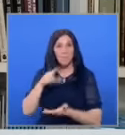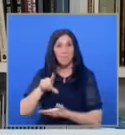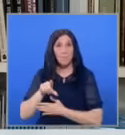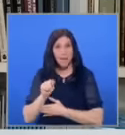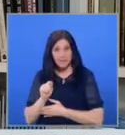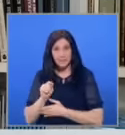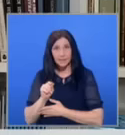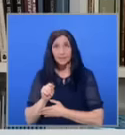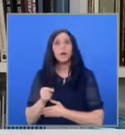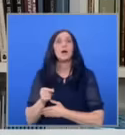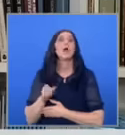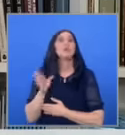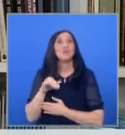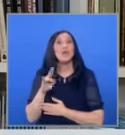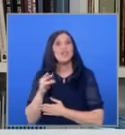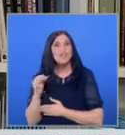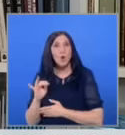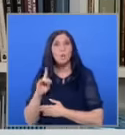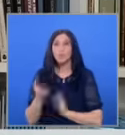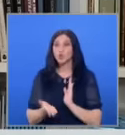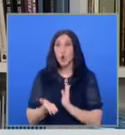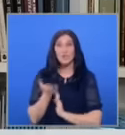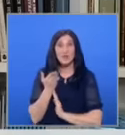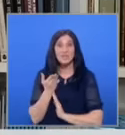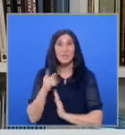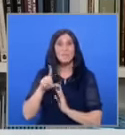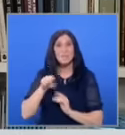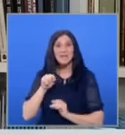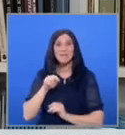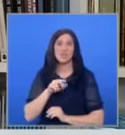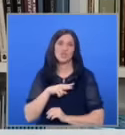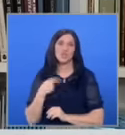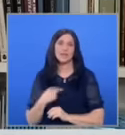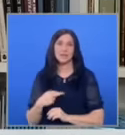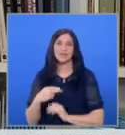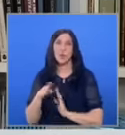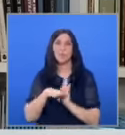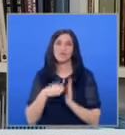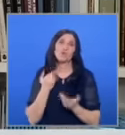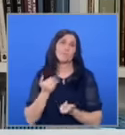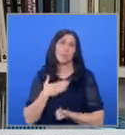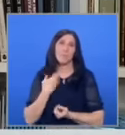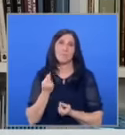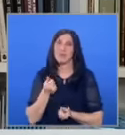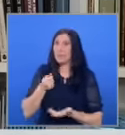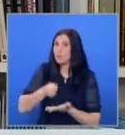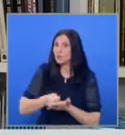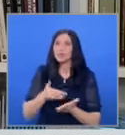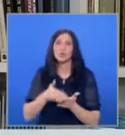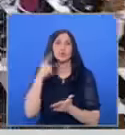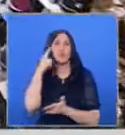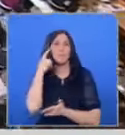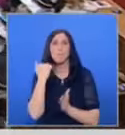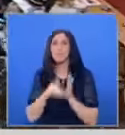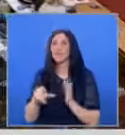дори НОИ може да вдигне пенсиите по швейцарското правило, но няма да има пари да направи това плащане, тъй като знаем, че половината от пенсиите